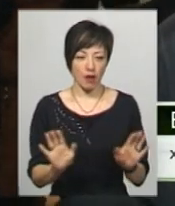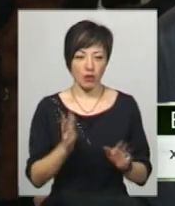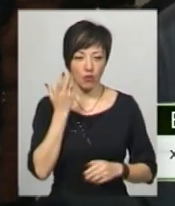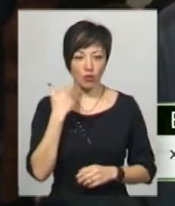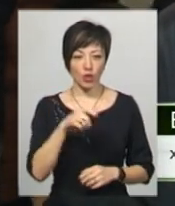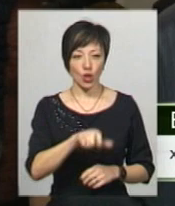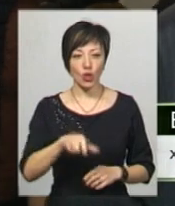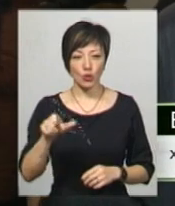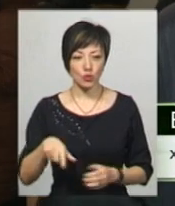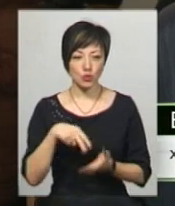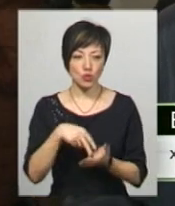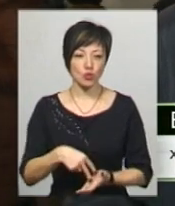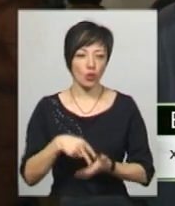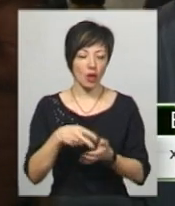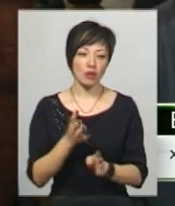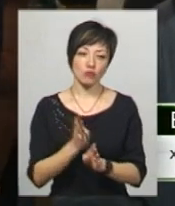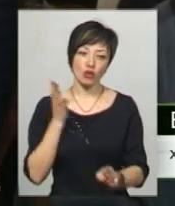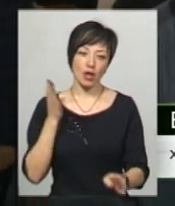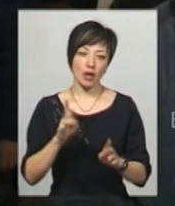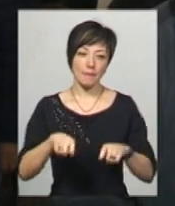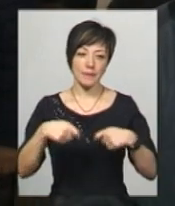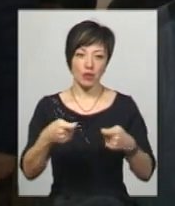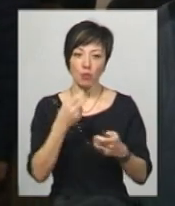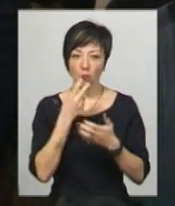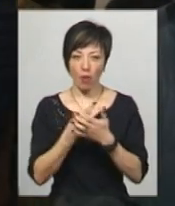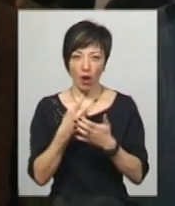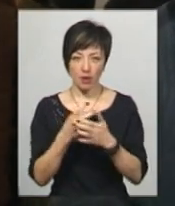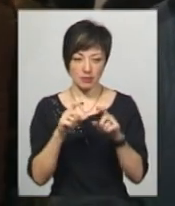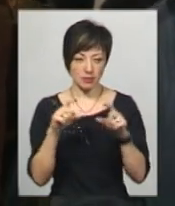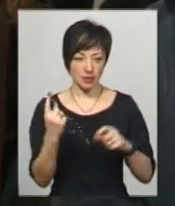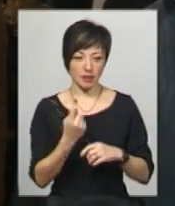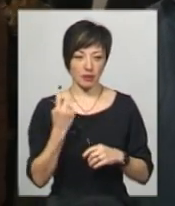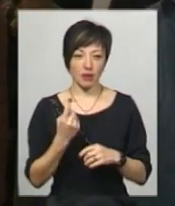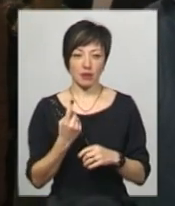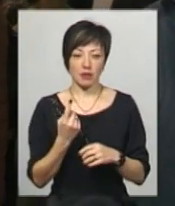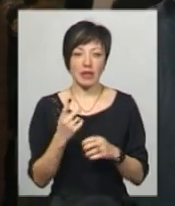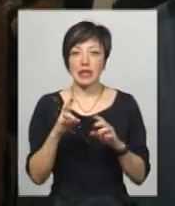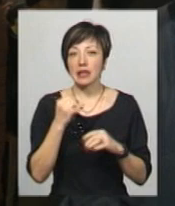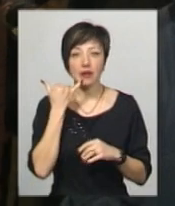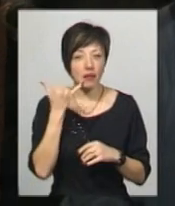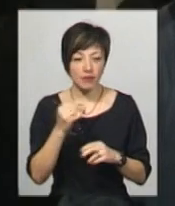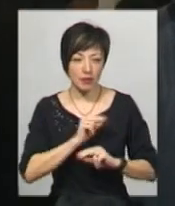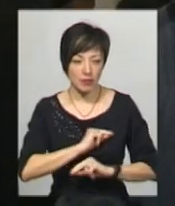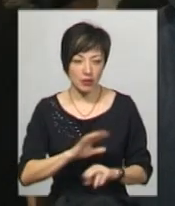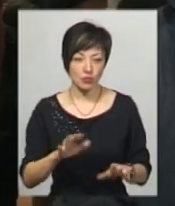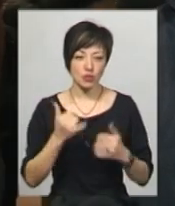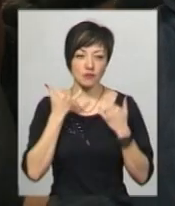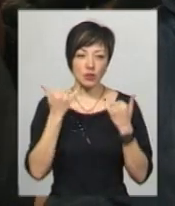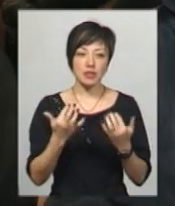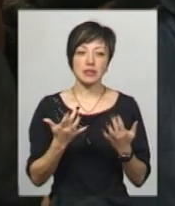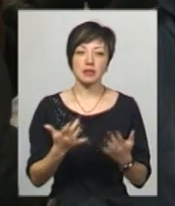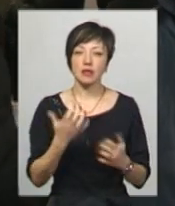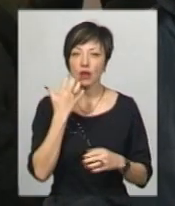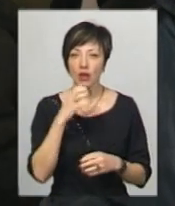люди стоять в чергах і передають показники. Ні один телефон не працює. І дзвонили вже скільки